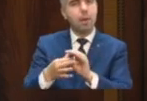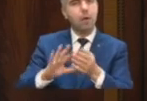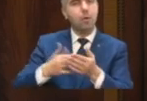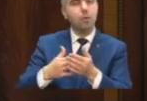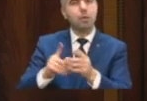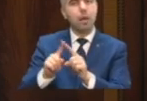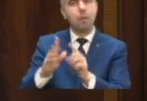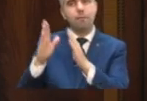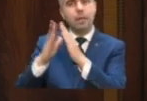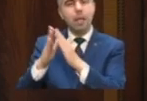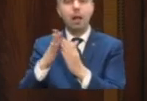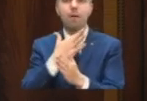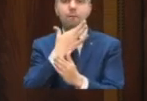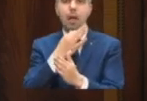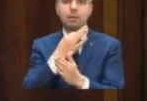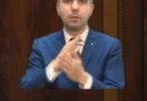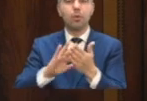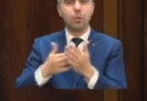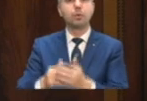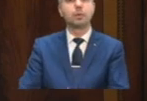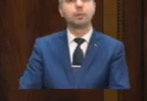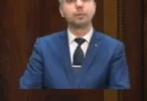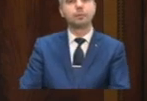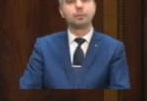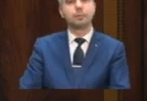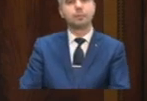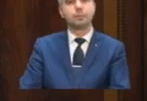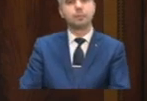سكن ميسر وملائم لإمكانيتهم المادية.